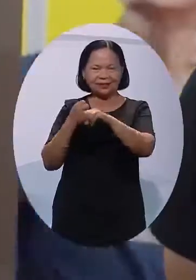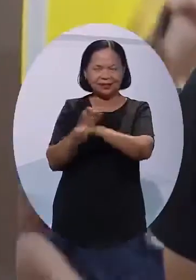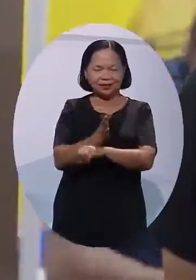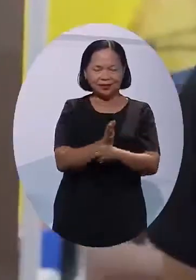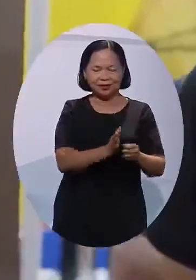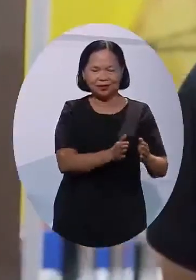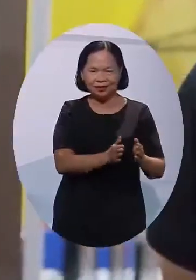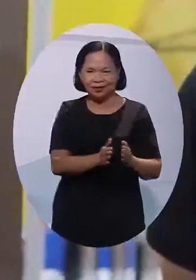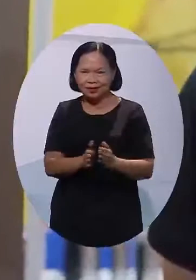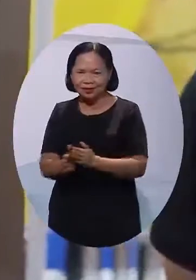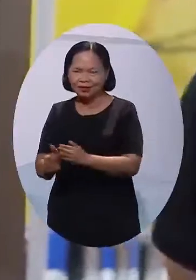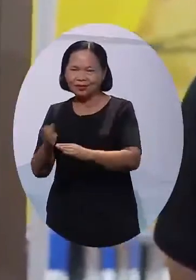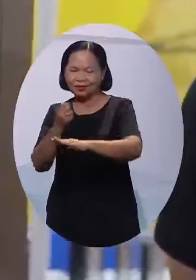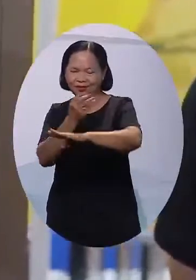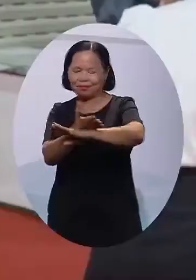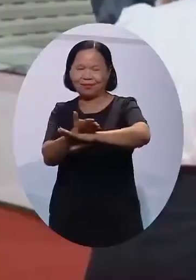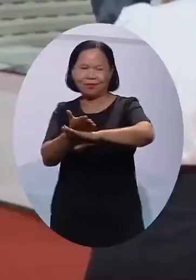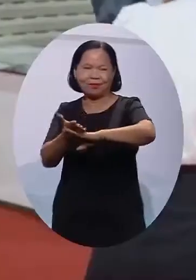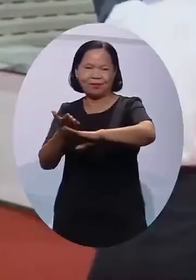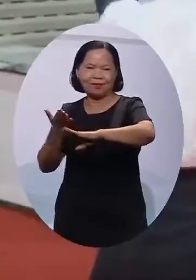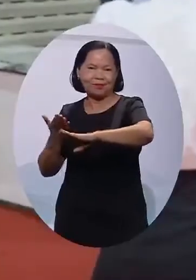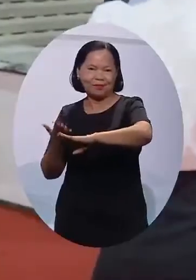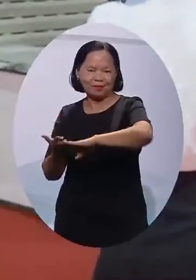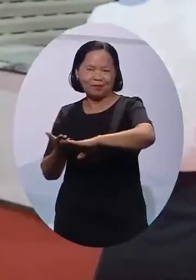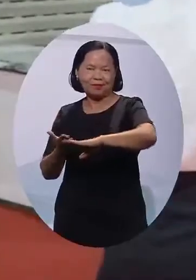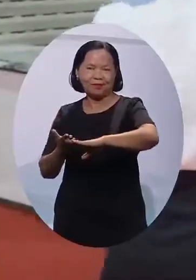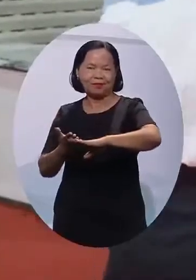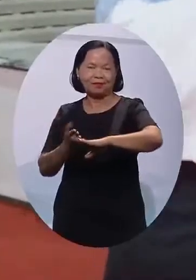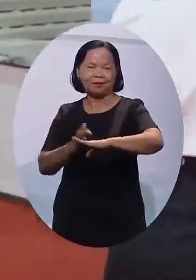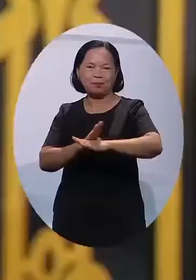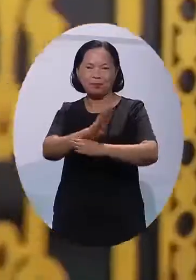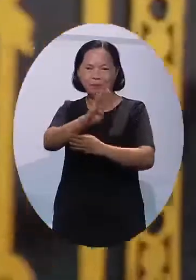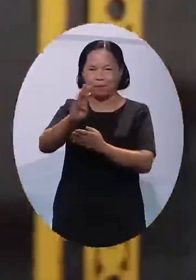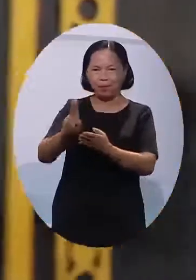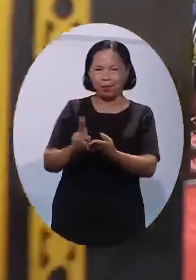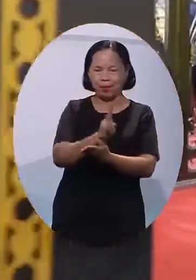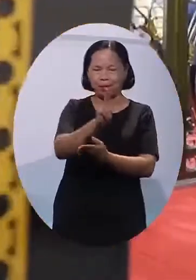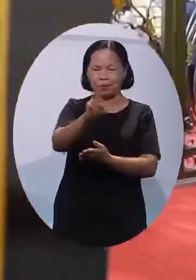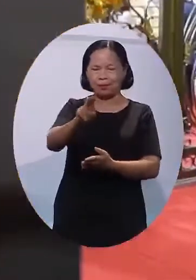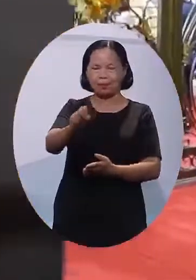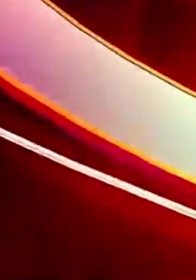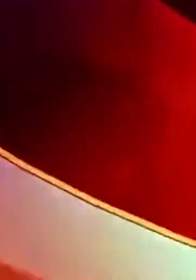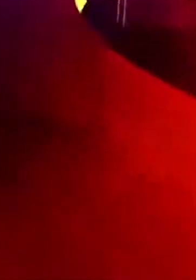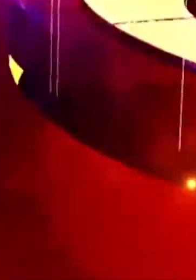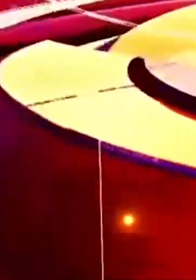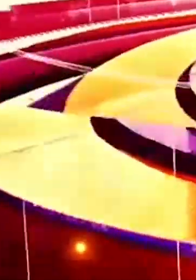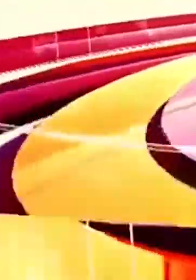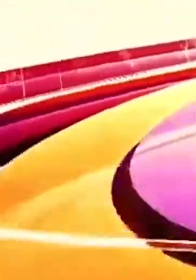nhằm mang đến những sản phẩm tối ưu, chú trọng chế độ bảo hành, dịch vụ chăm sóc khách hàng.